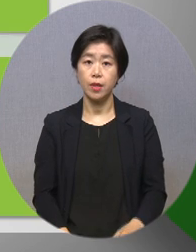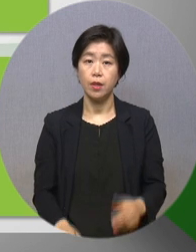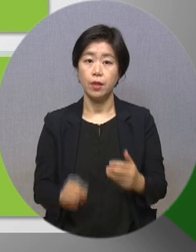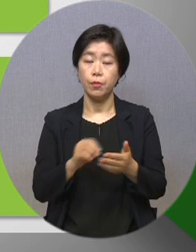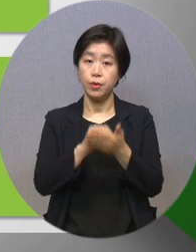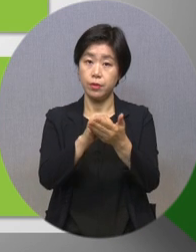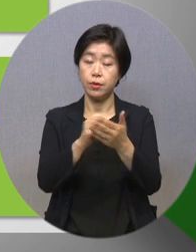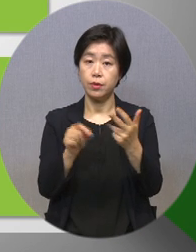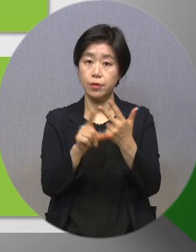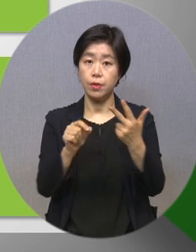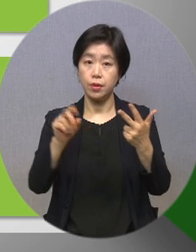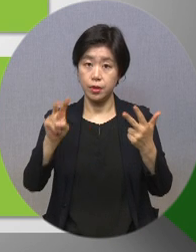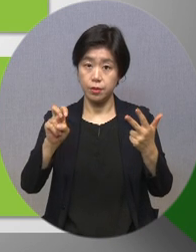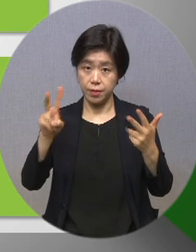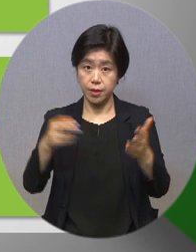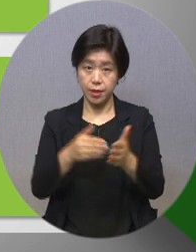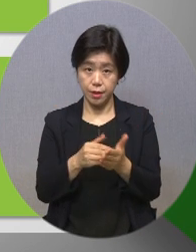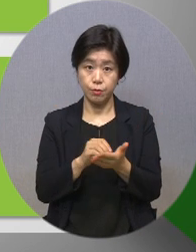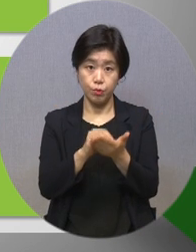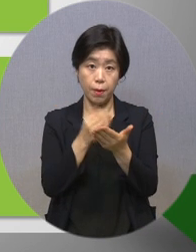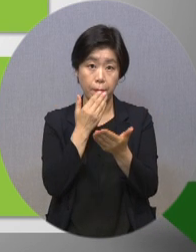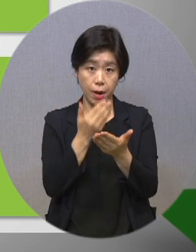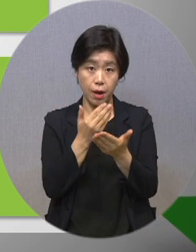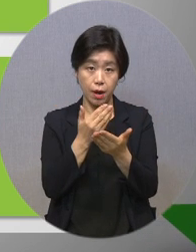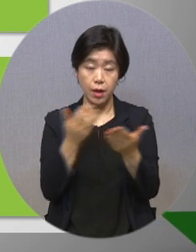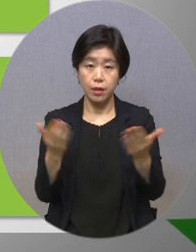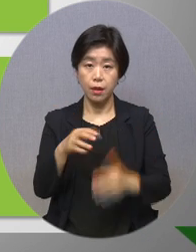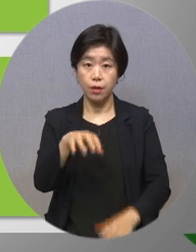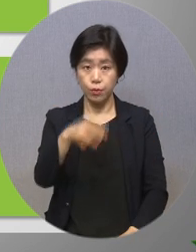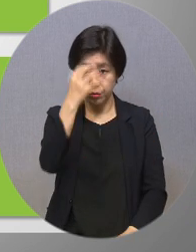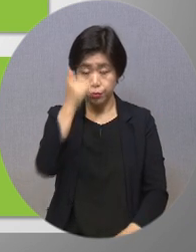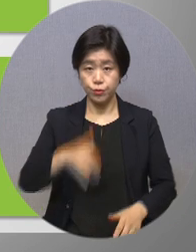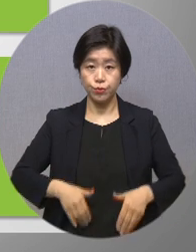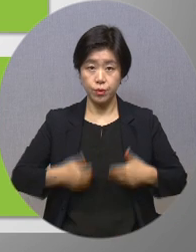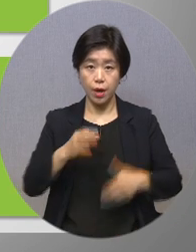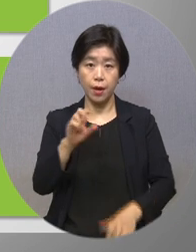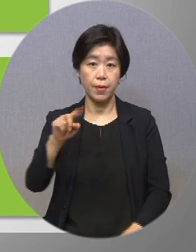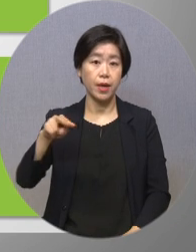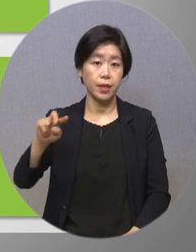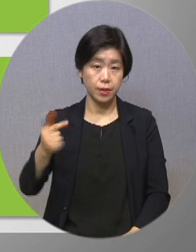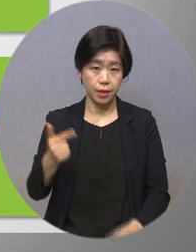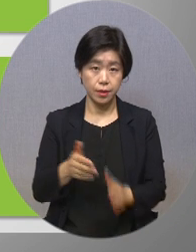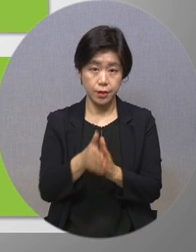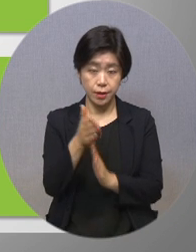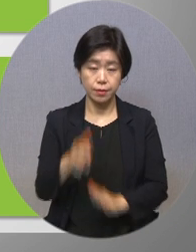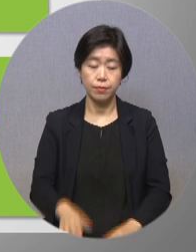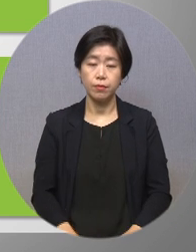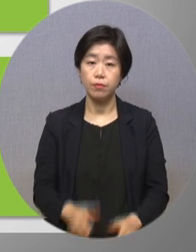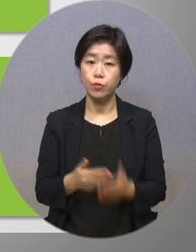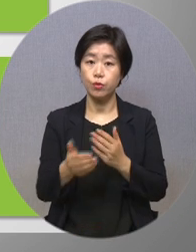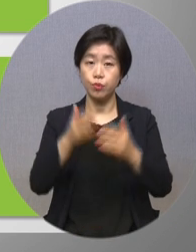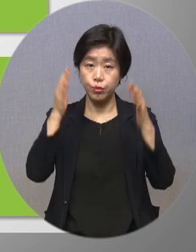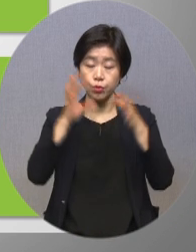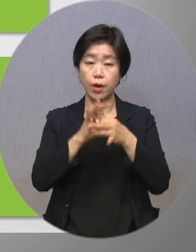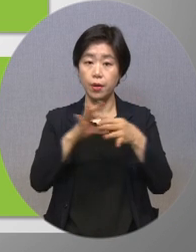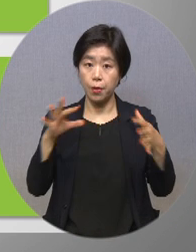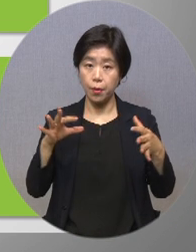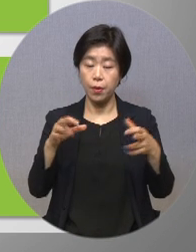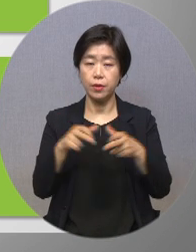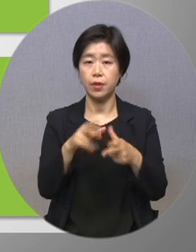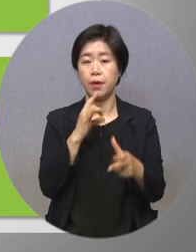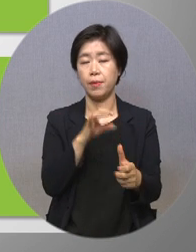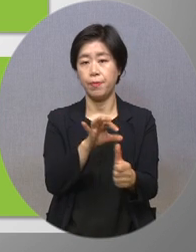근무지는 충청남도 아산시입니다. 경력과 학력은 무관하며 상용직을 채용합니다. 장애인만